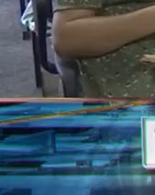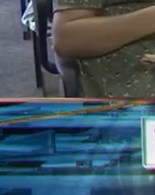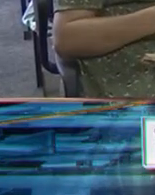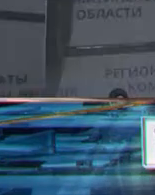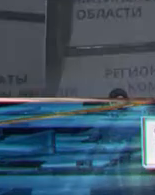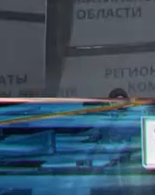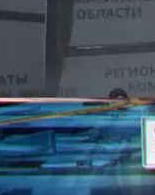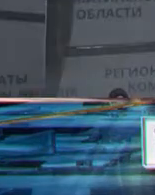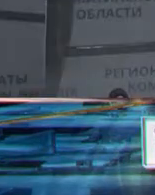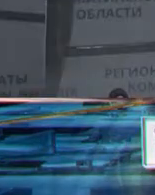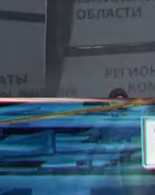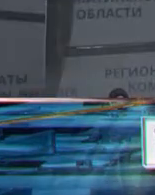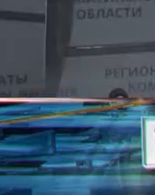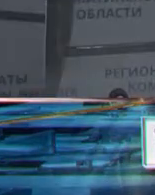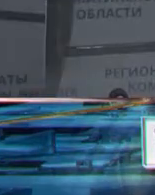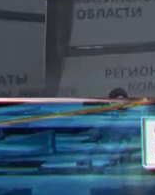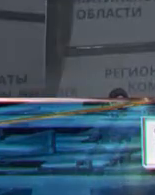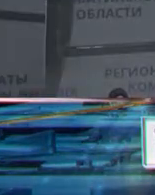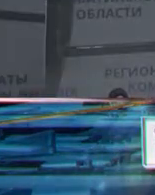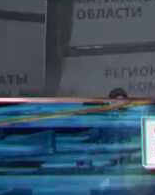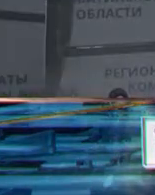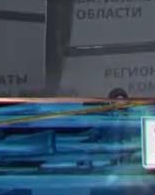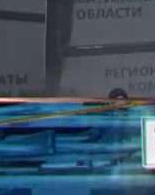ашылды. Барлық жерде қоғамдық көлікті,